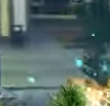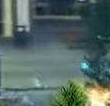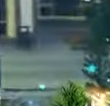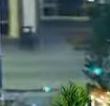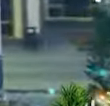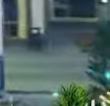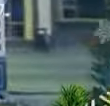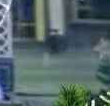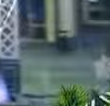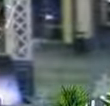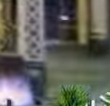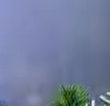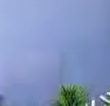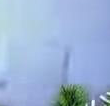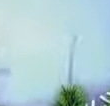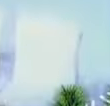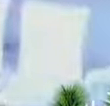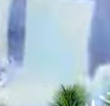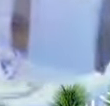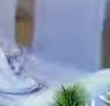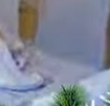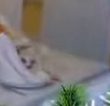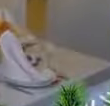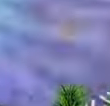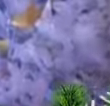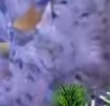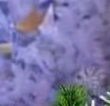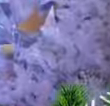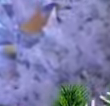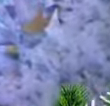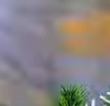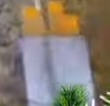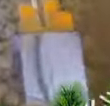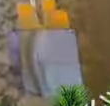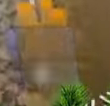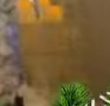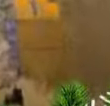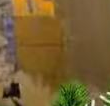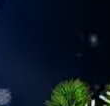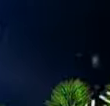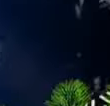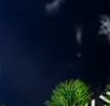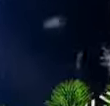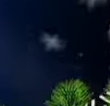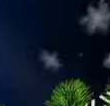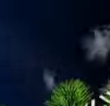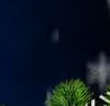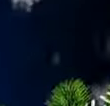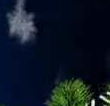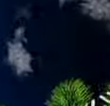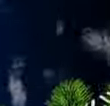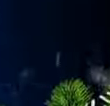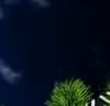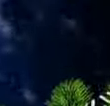Батыс Қызылорда тұрғындары мен қонақтары, Балрум банкет залы 90-ның 25 мен 30 аралығында сіздерге байқаулар